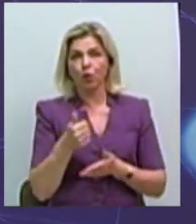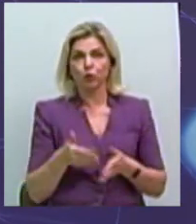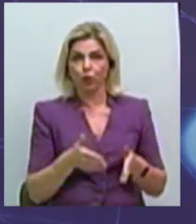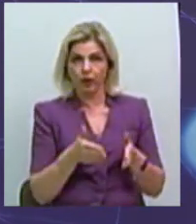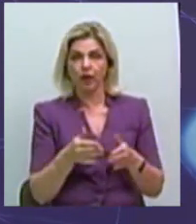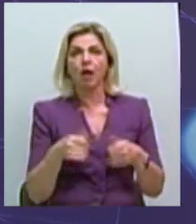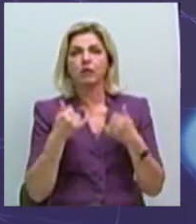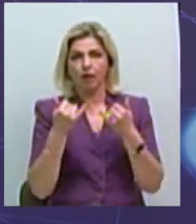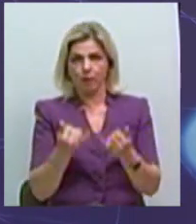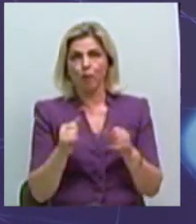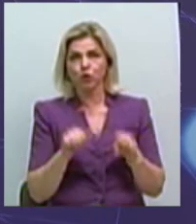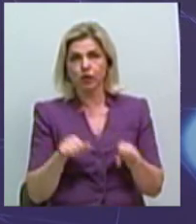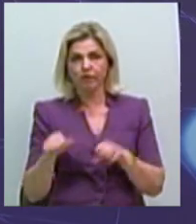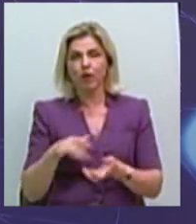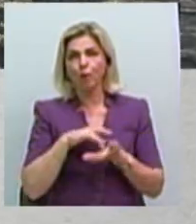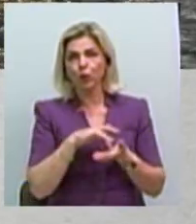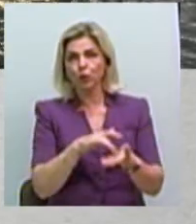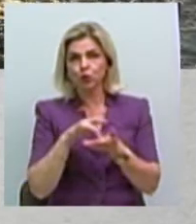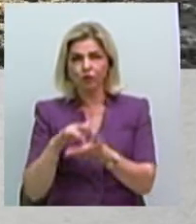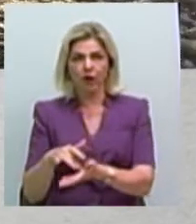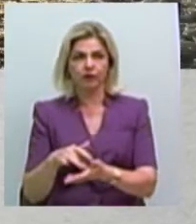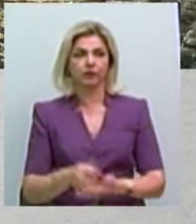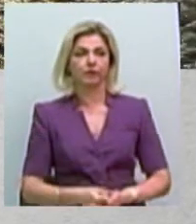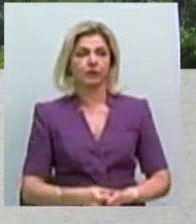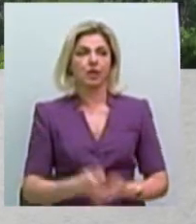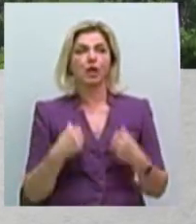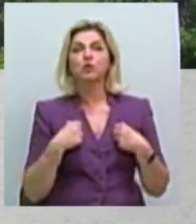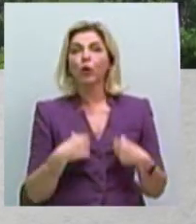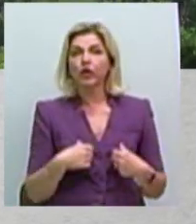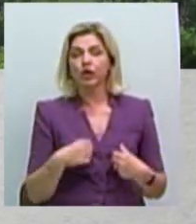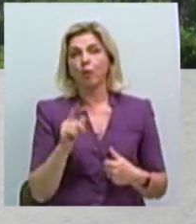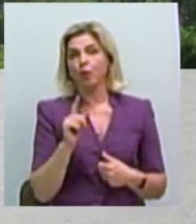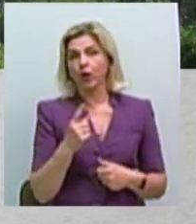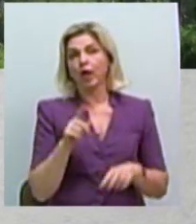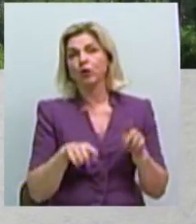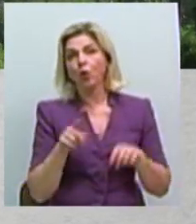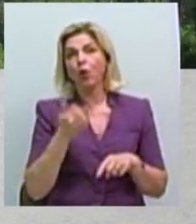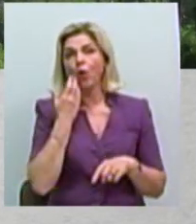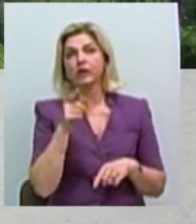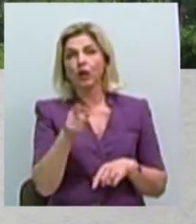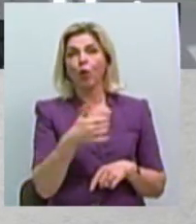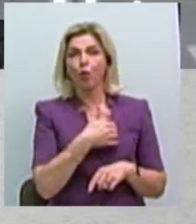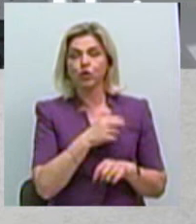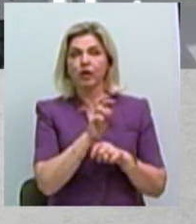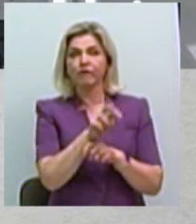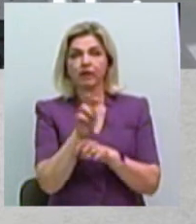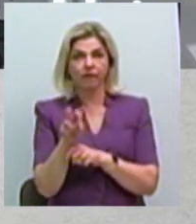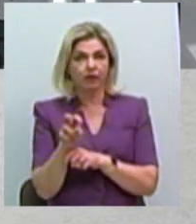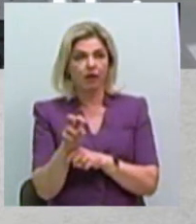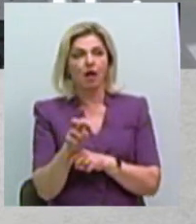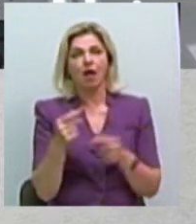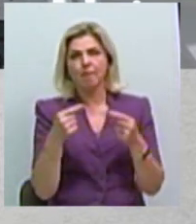можливість подорожувати людям спокійніше, тому що іноді, коли ти хочеш відвідати